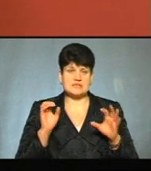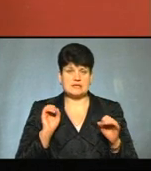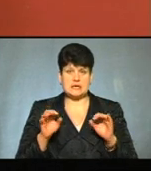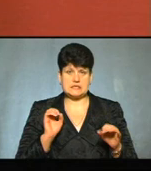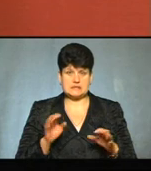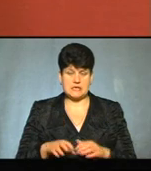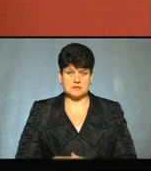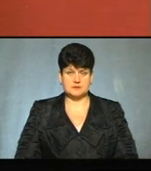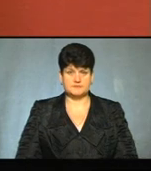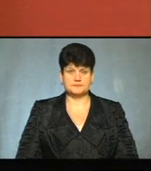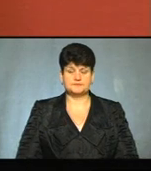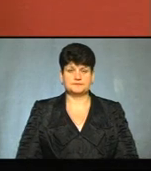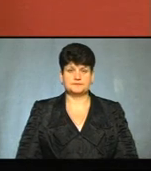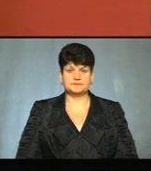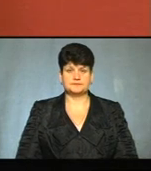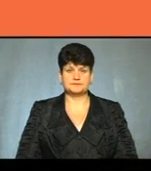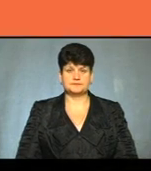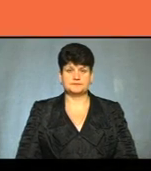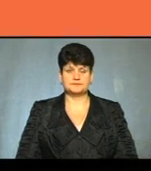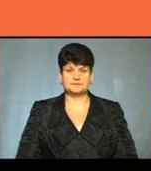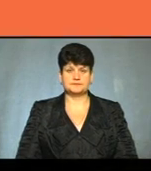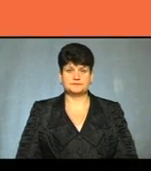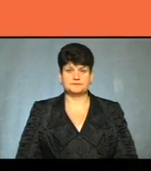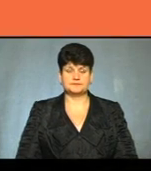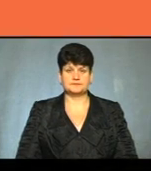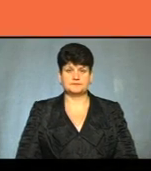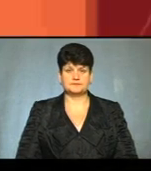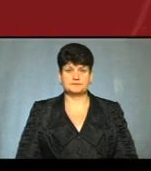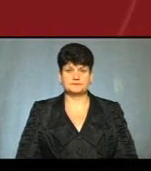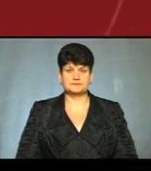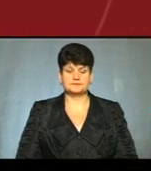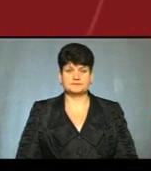нам показати цей сюжет, і тоді ми повернемося в студію.